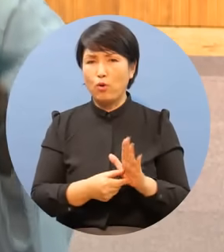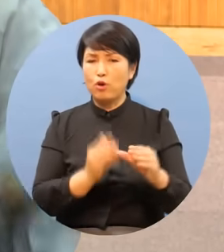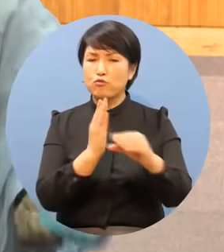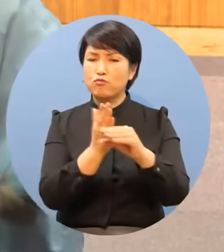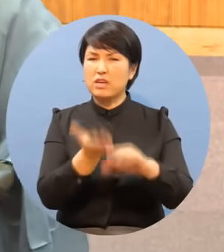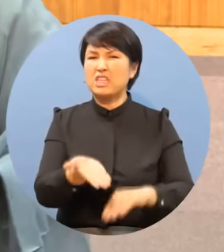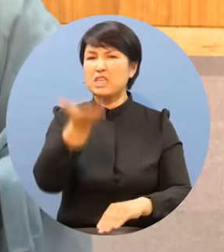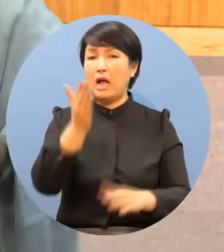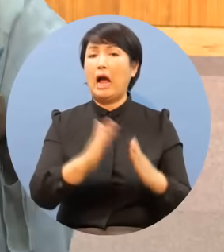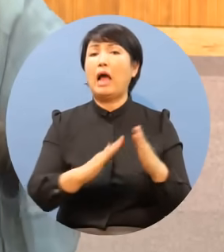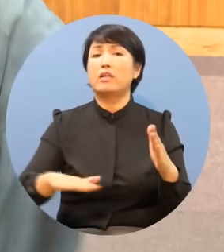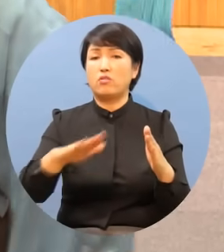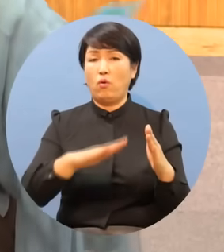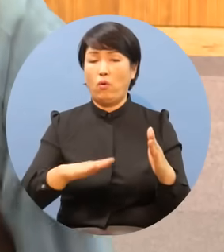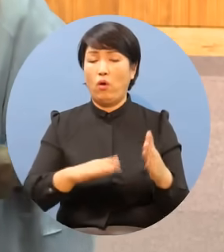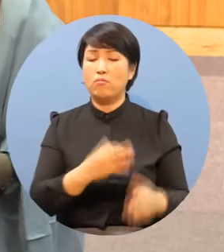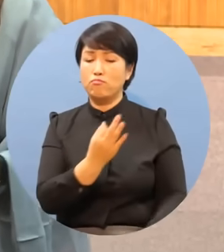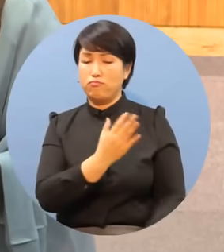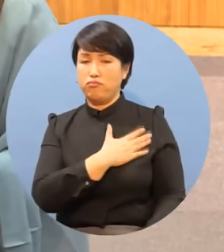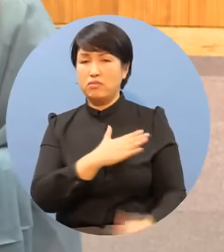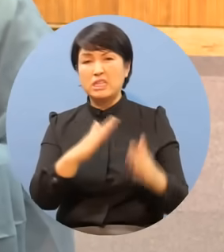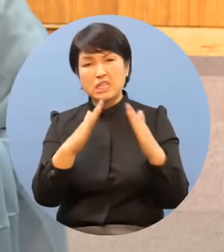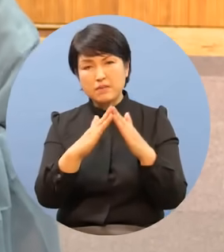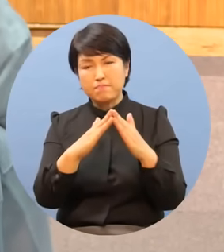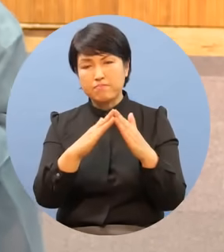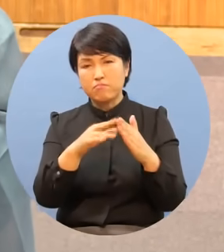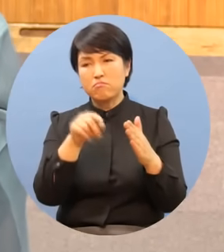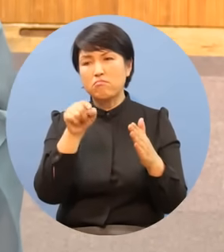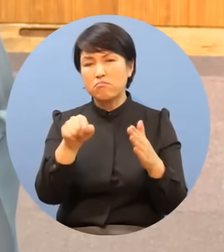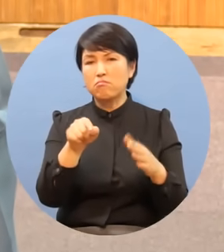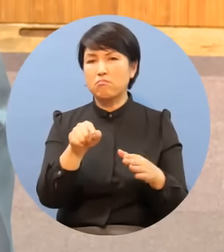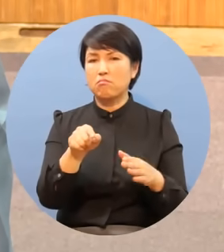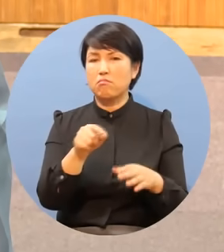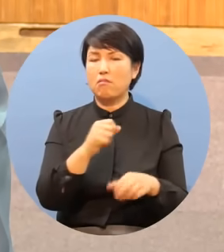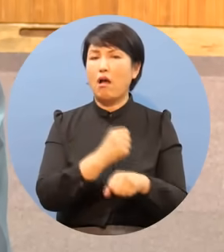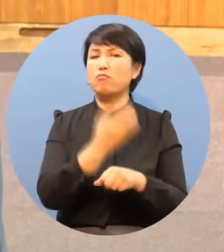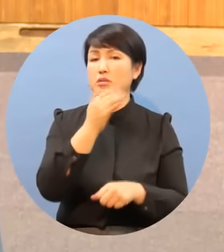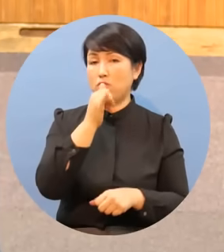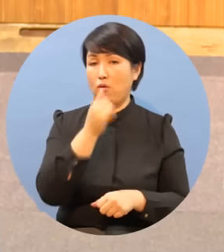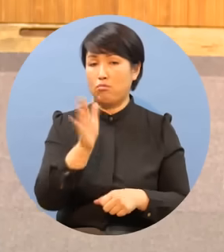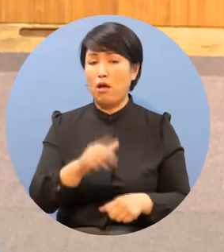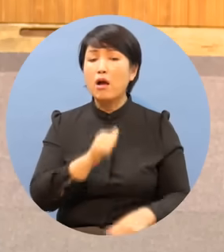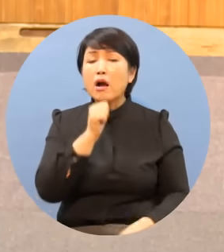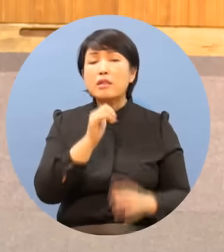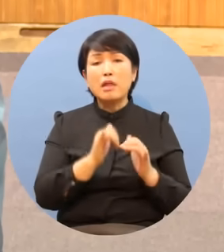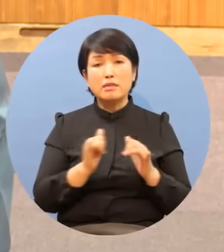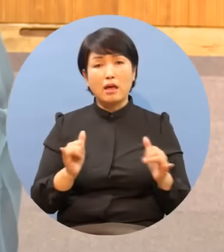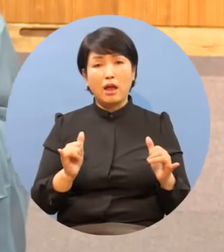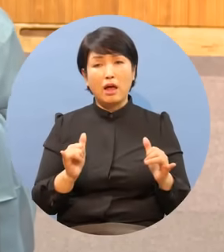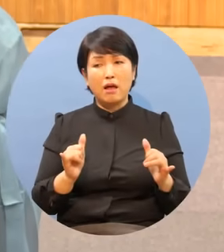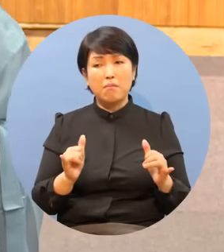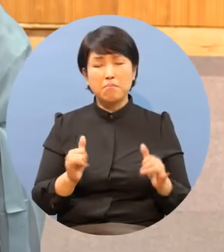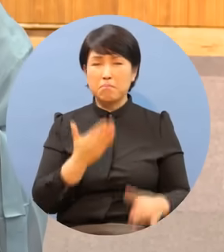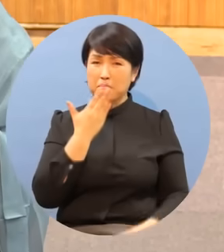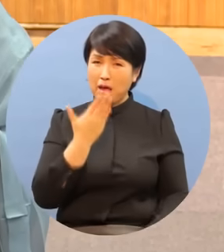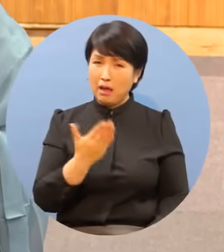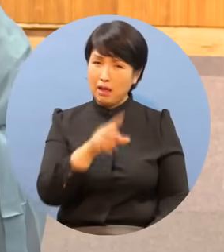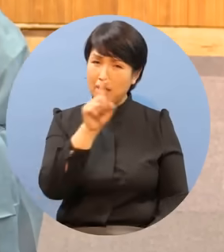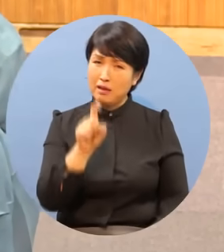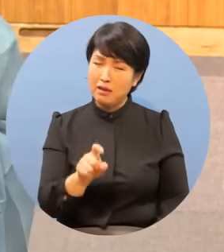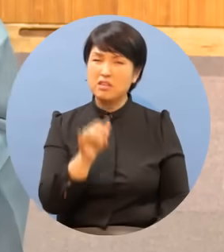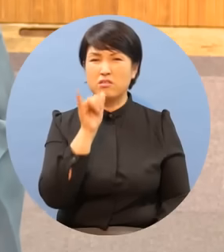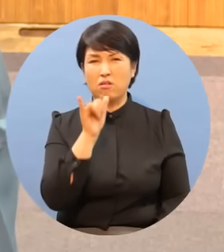중상층 이상의 가정에서 즉 부유층에서 할 수 있는 짓이지 그게 가난한 사람들이 어떻게 가능한